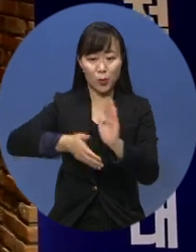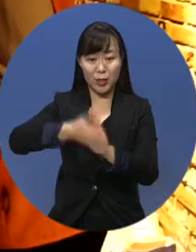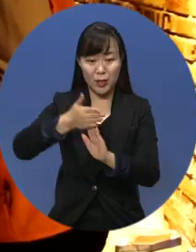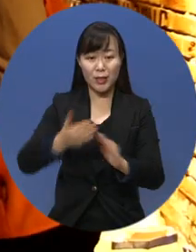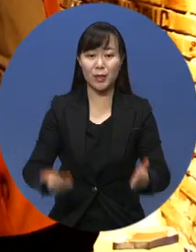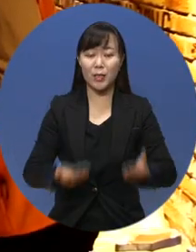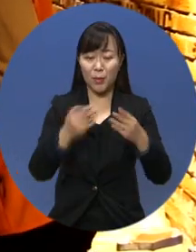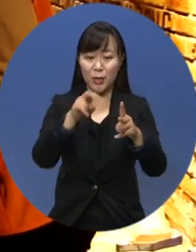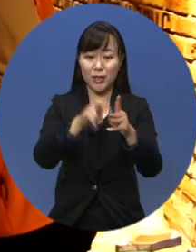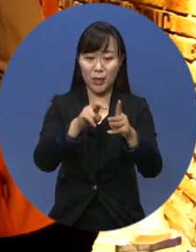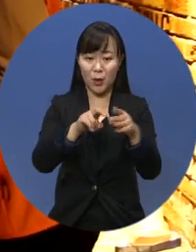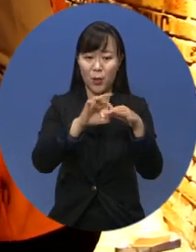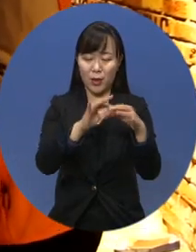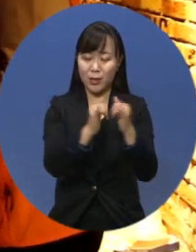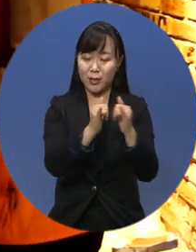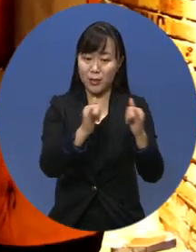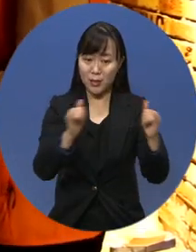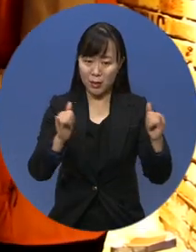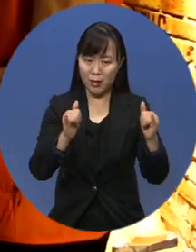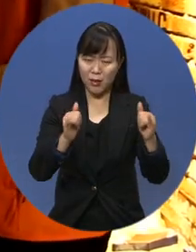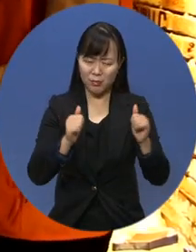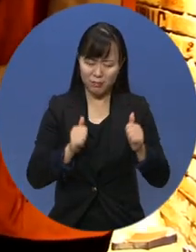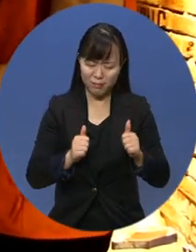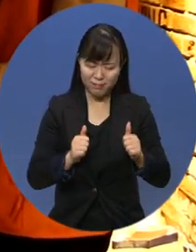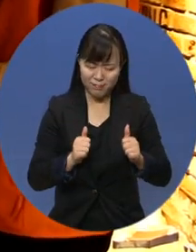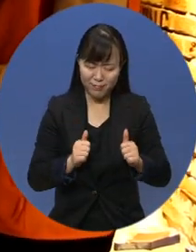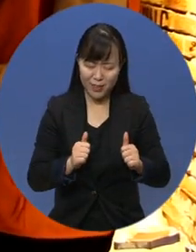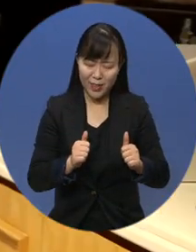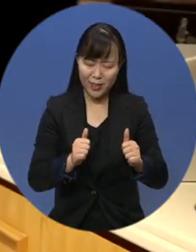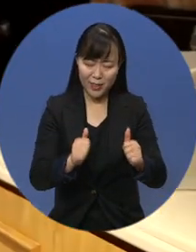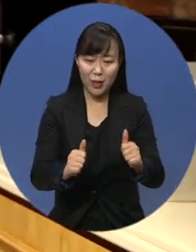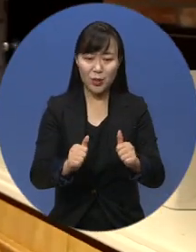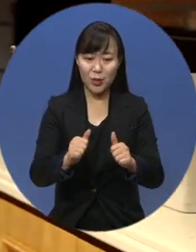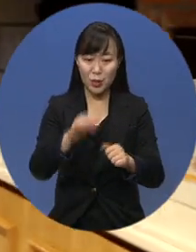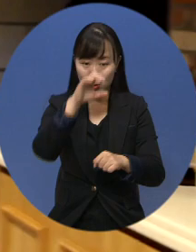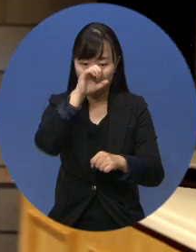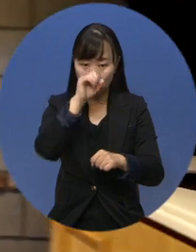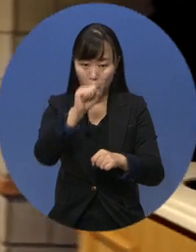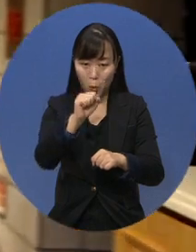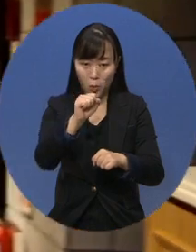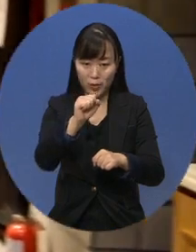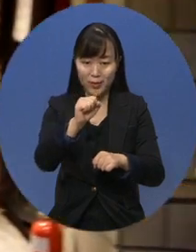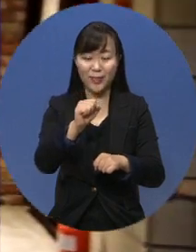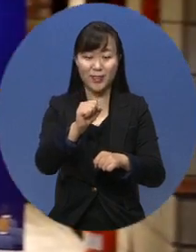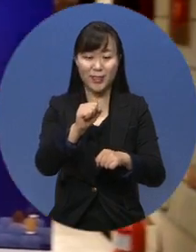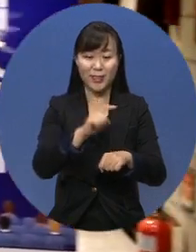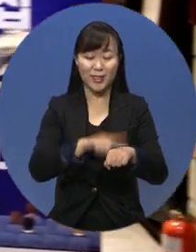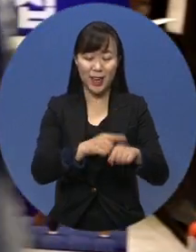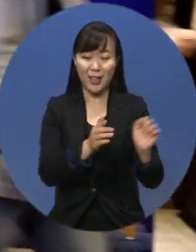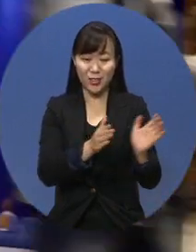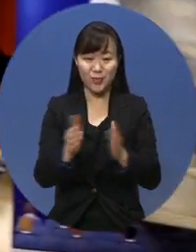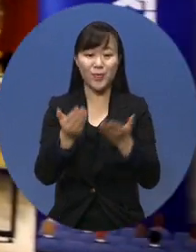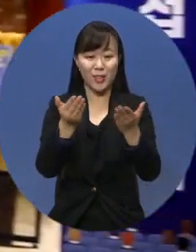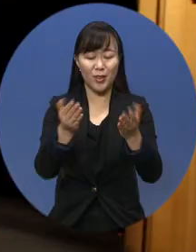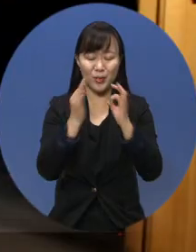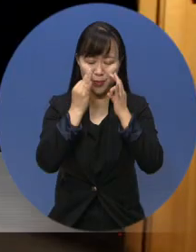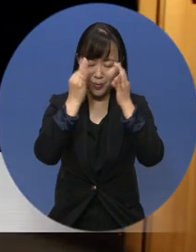의정부시 자원봉사센터 관계자들이 열심을 다해 좋은 시간을 만들어 드리려고 애쓰고